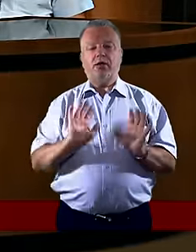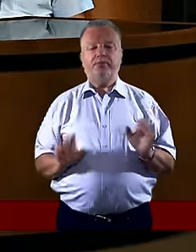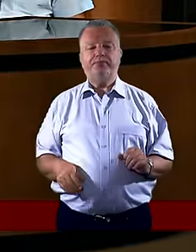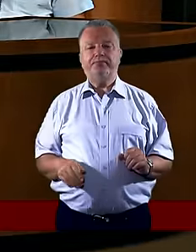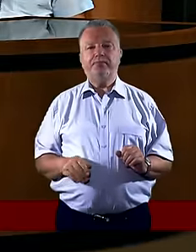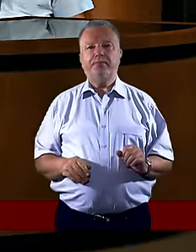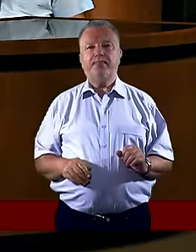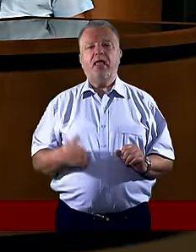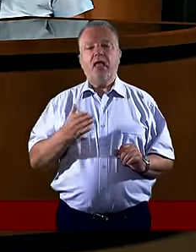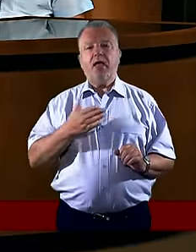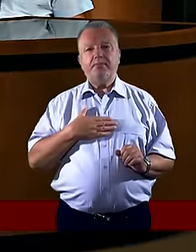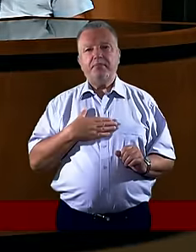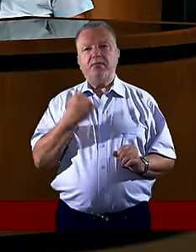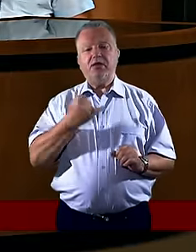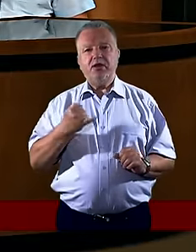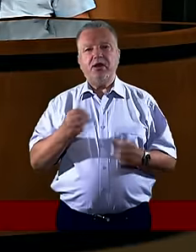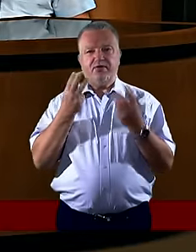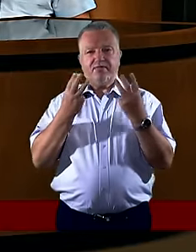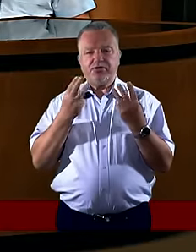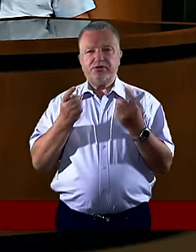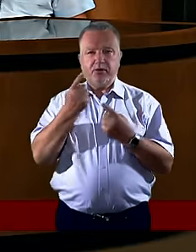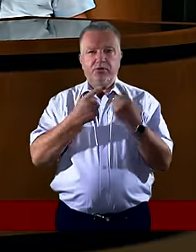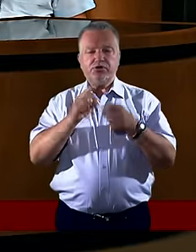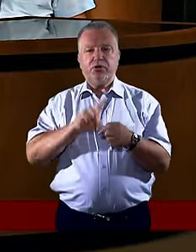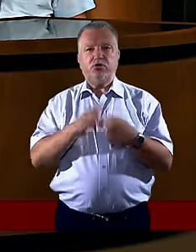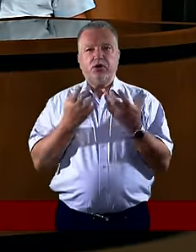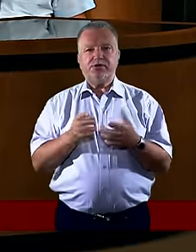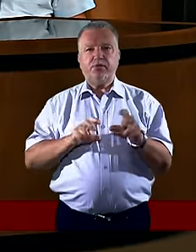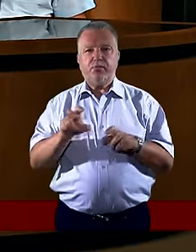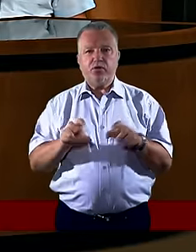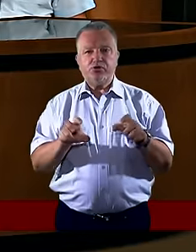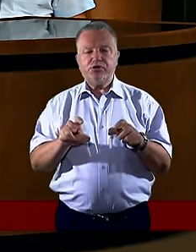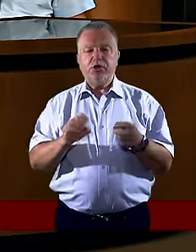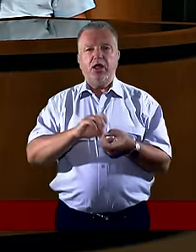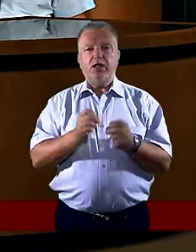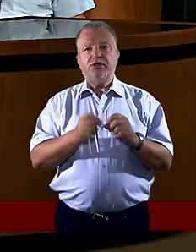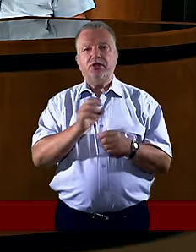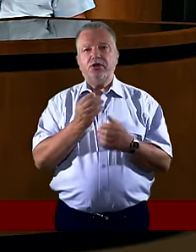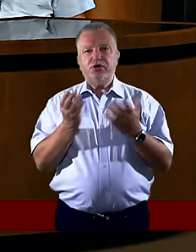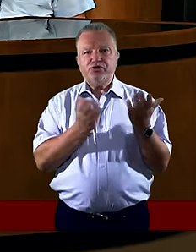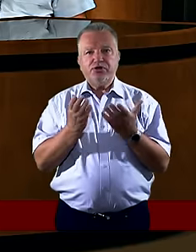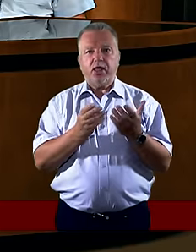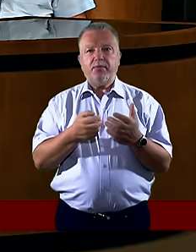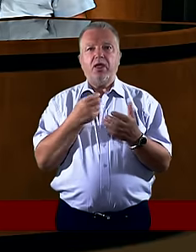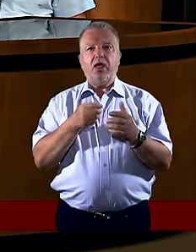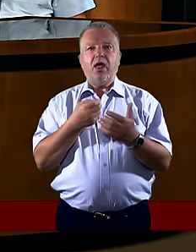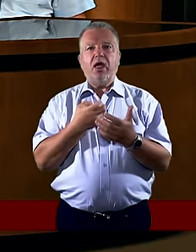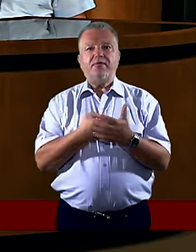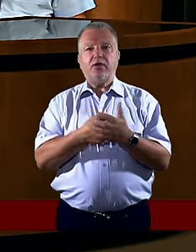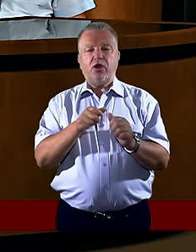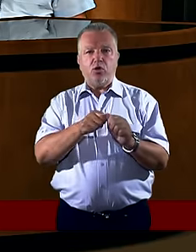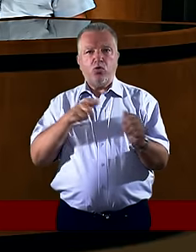dalej. Mamy inne ważne zagadnienia, które warto poruszyć. Otóż, kiedy czytamy Ewangelię według świętego